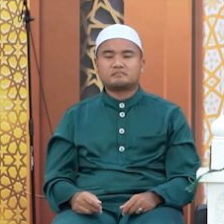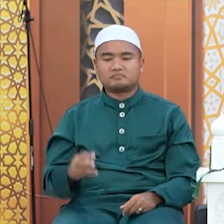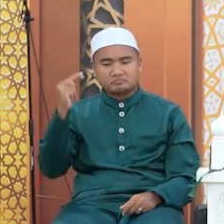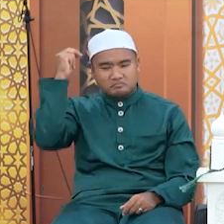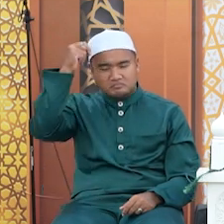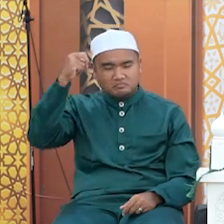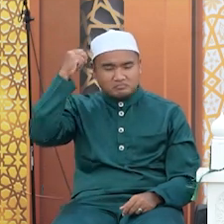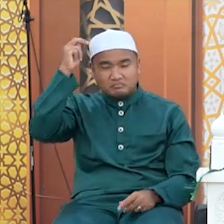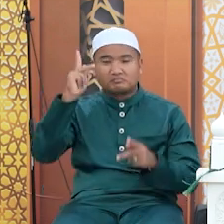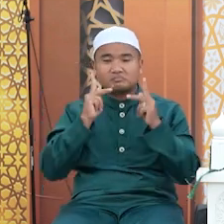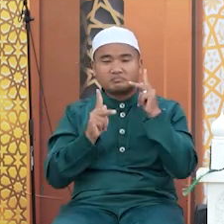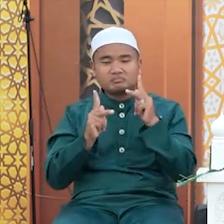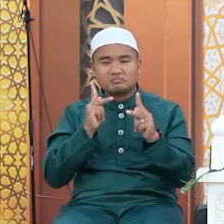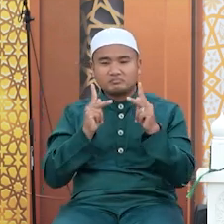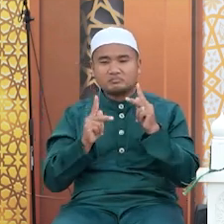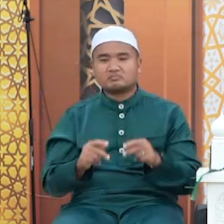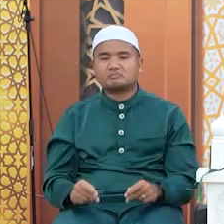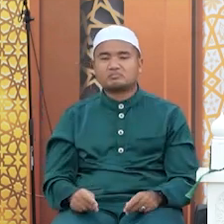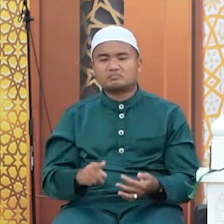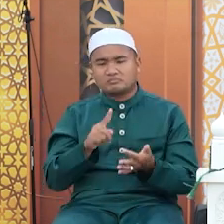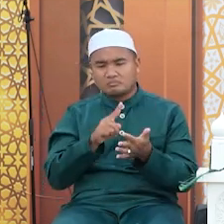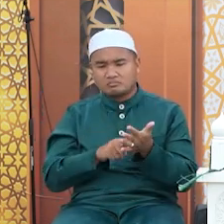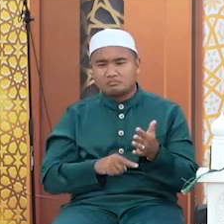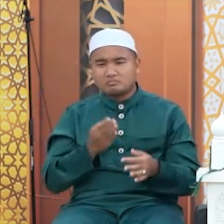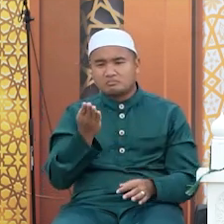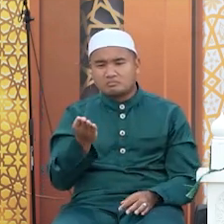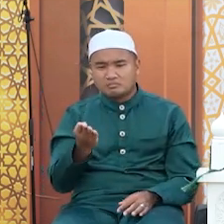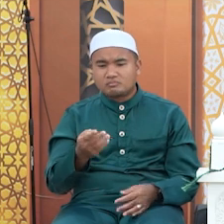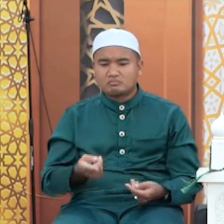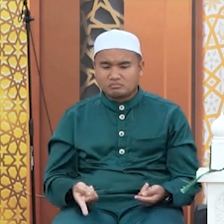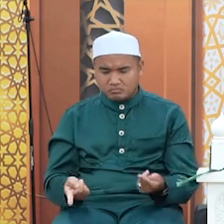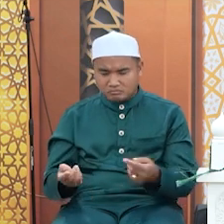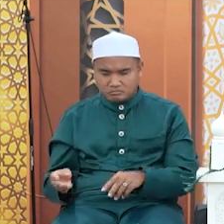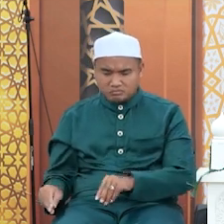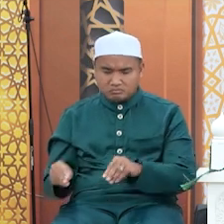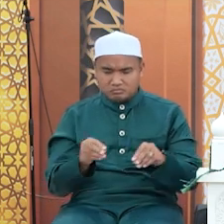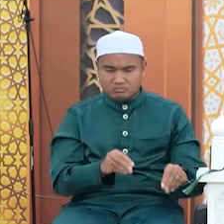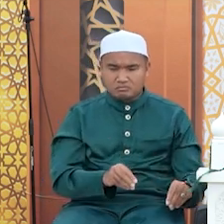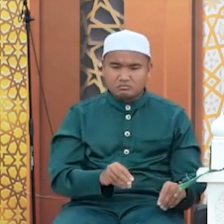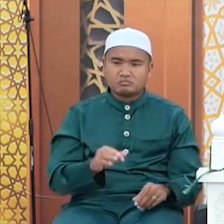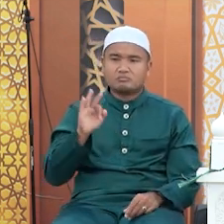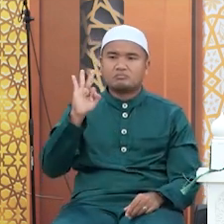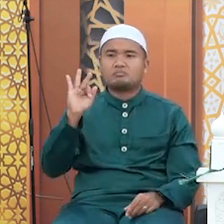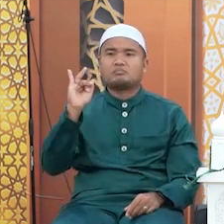afattanu anta ya Muaz, apakah kamu membawa fitnah wahai Muaz?